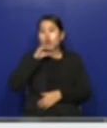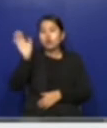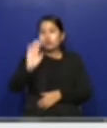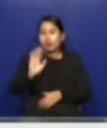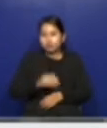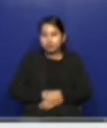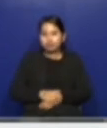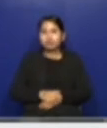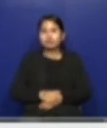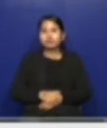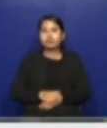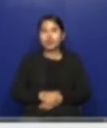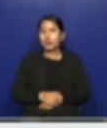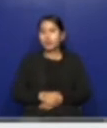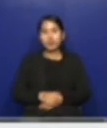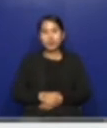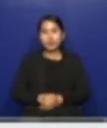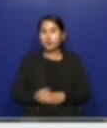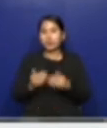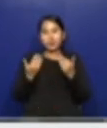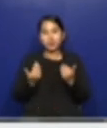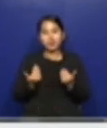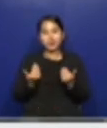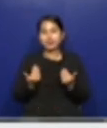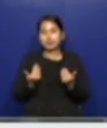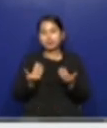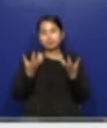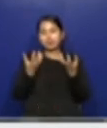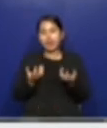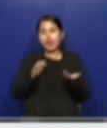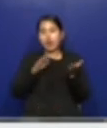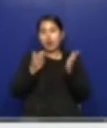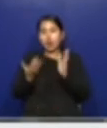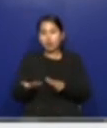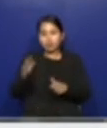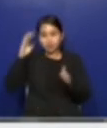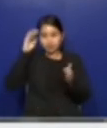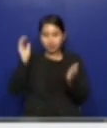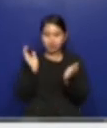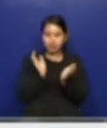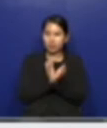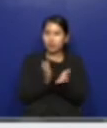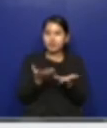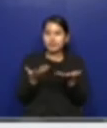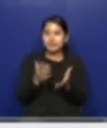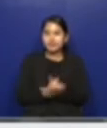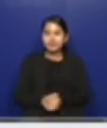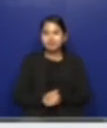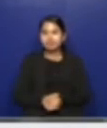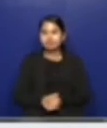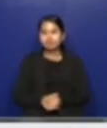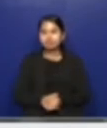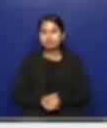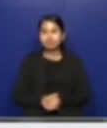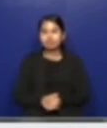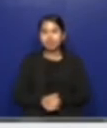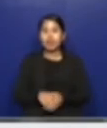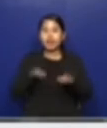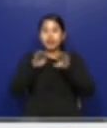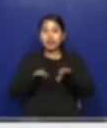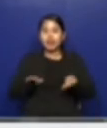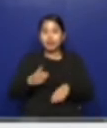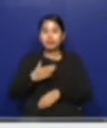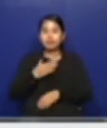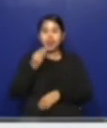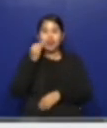วันนี้ความล้มเหลวกระบวนการยุติธรรมทำลายตำรวจอัยการล้มเหลวเด็กบ้านผมชุ